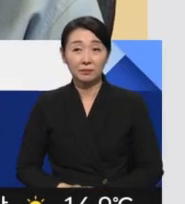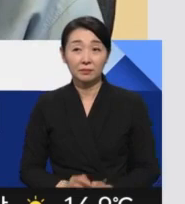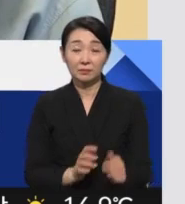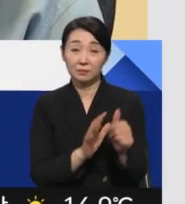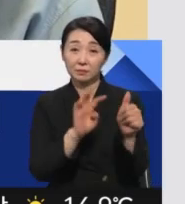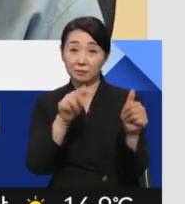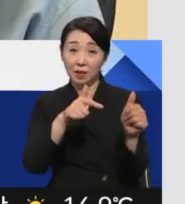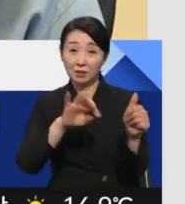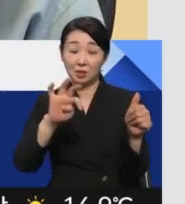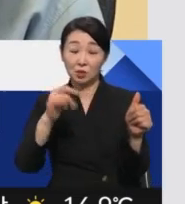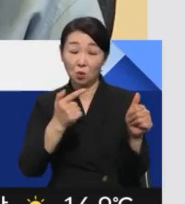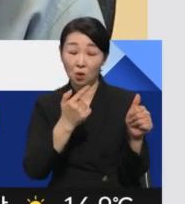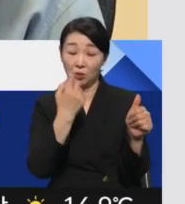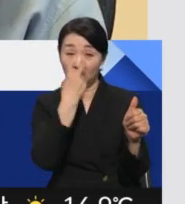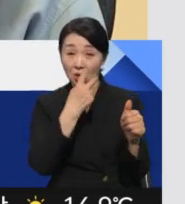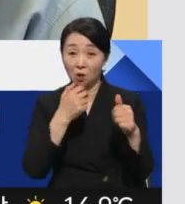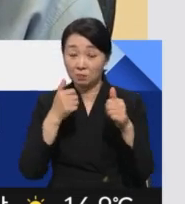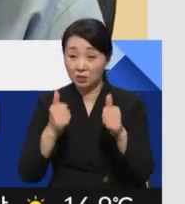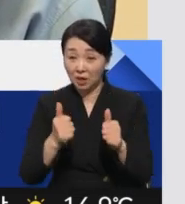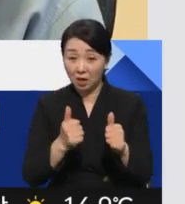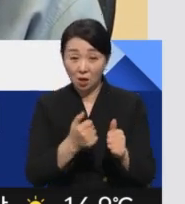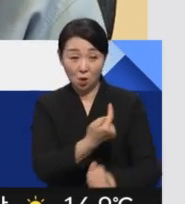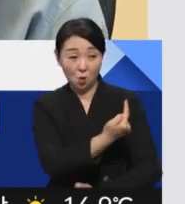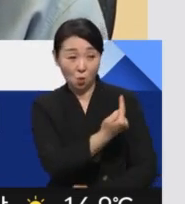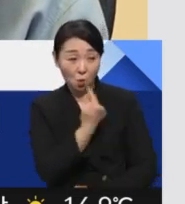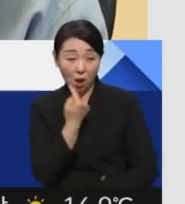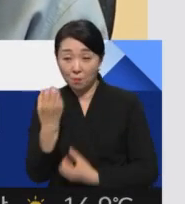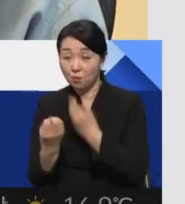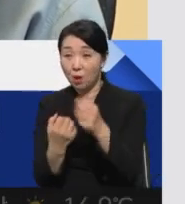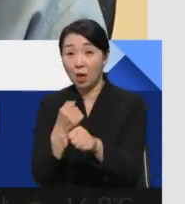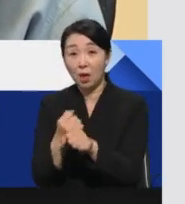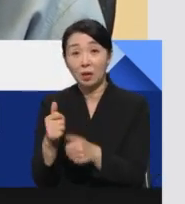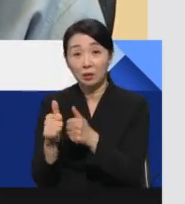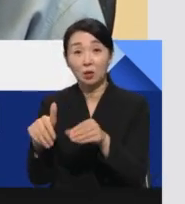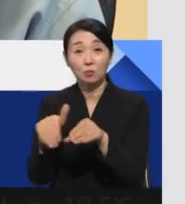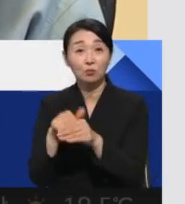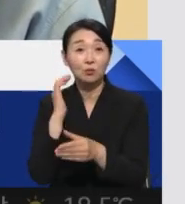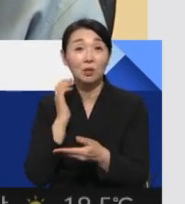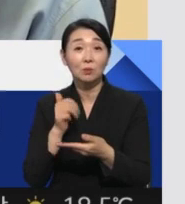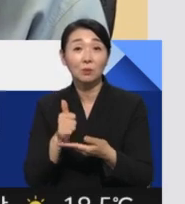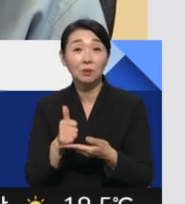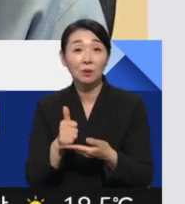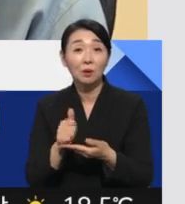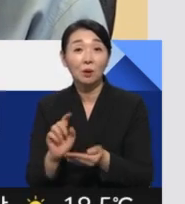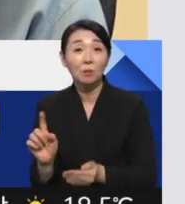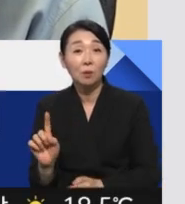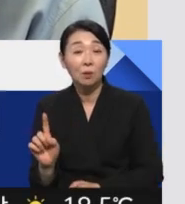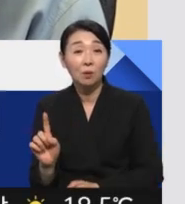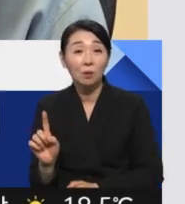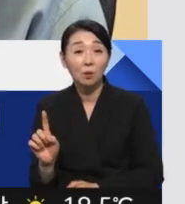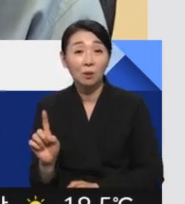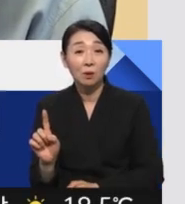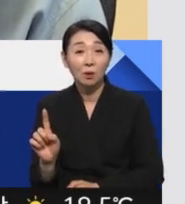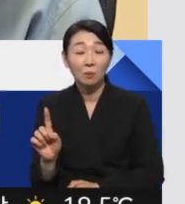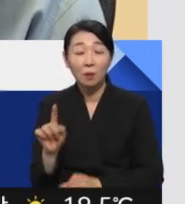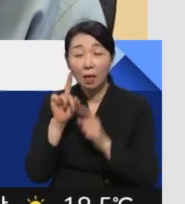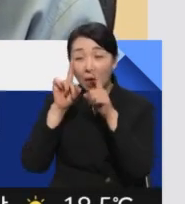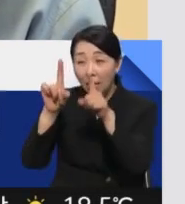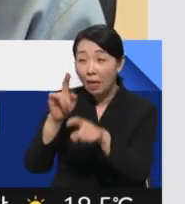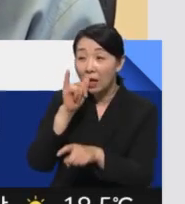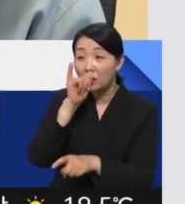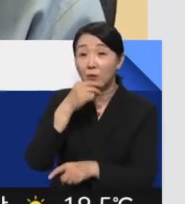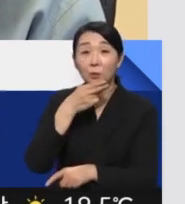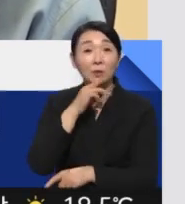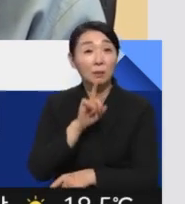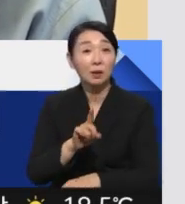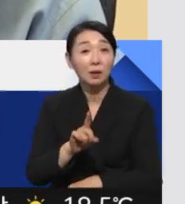박지원이 검찰에 가서 어떤 진술을 하느냐. 에 따라서 문재인 대통령에게의 칼날이 갈 것이다 라고